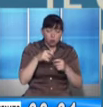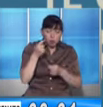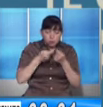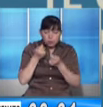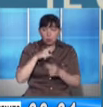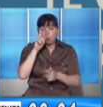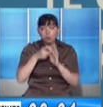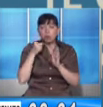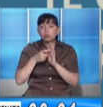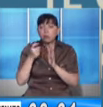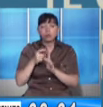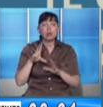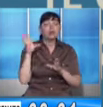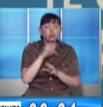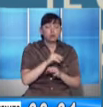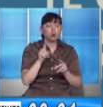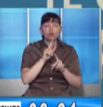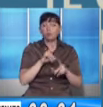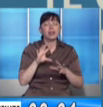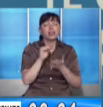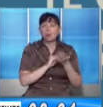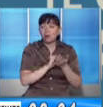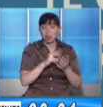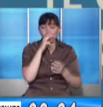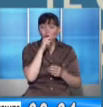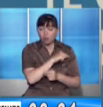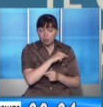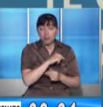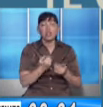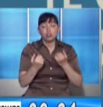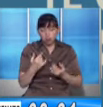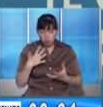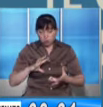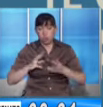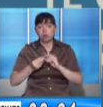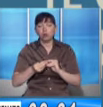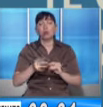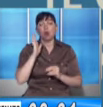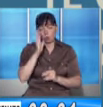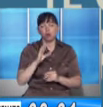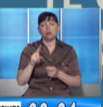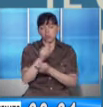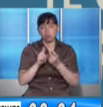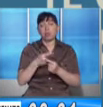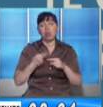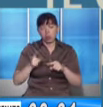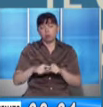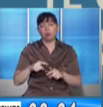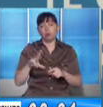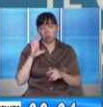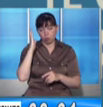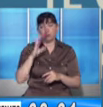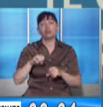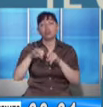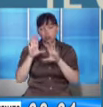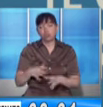toate eforturile care au făcut anterior ca să nu călcăm pe aceleași greble și ca să ajungem într-un final să avem modificările pe care ne le propunem adoptate în lege